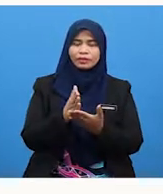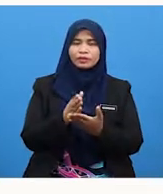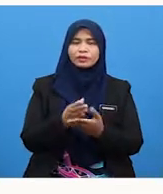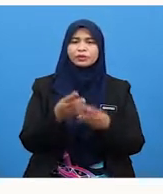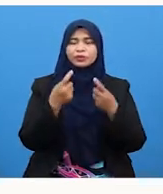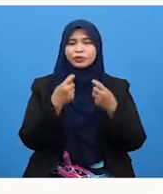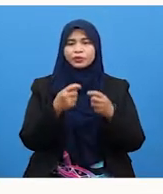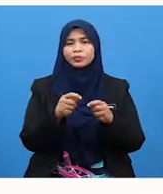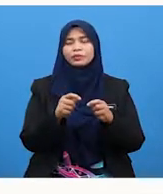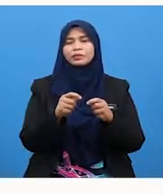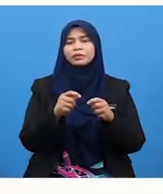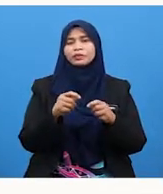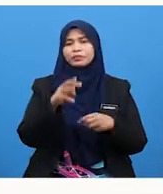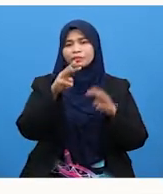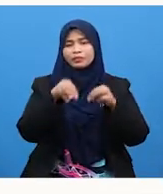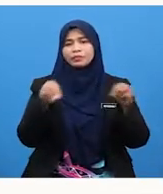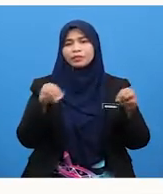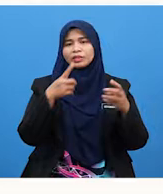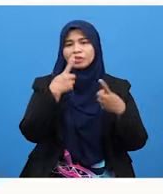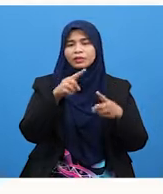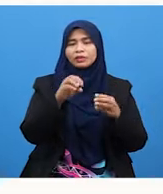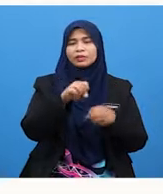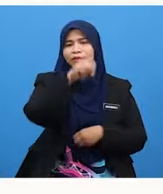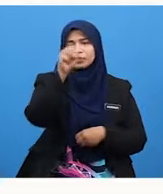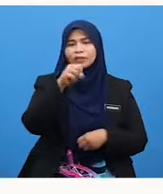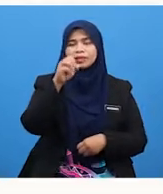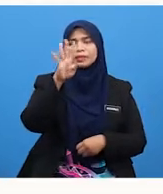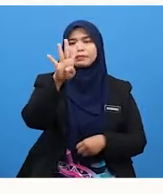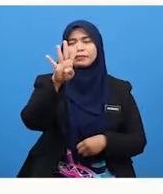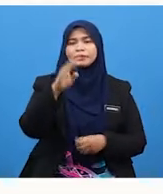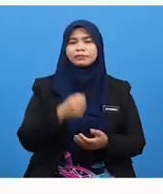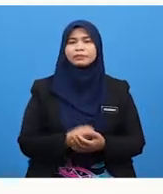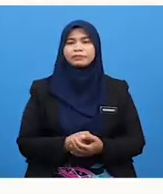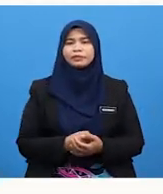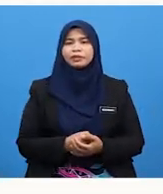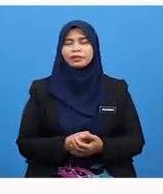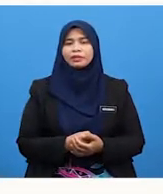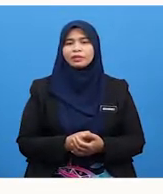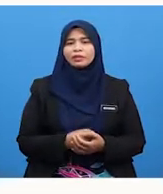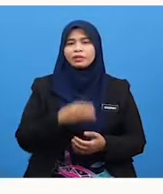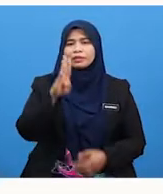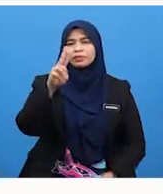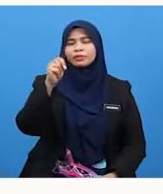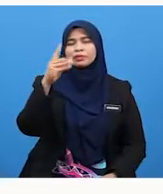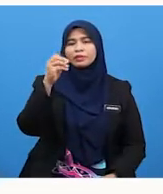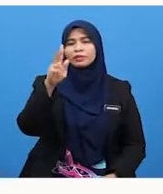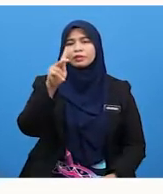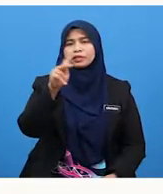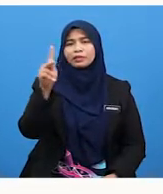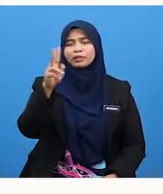Seterusnya, cuba murid-murid jawab soalan keempat, iaitu bundarkan